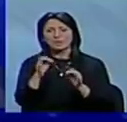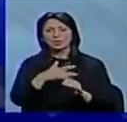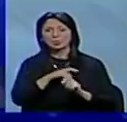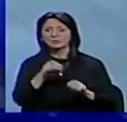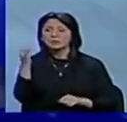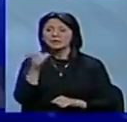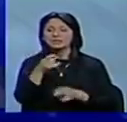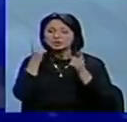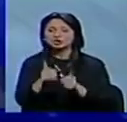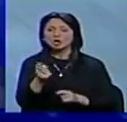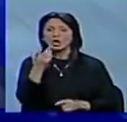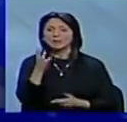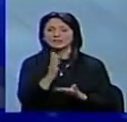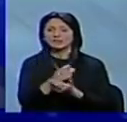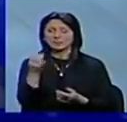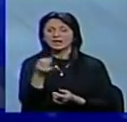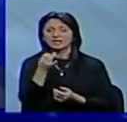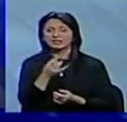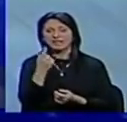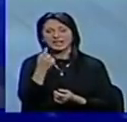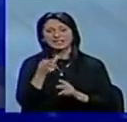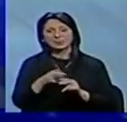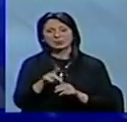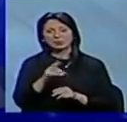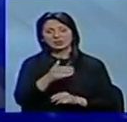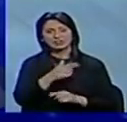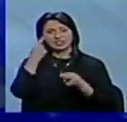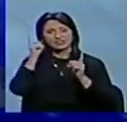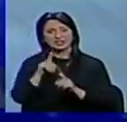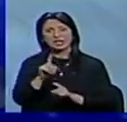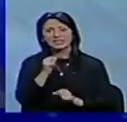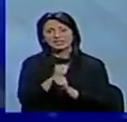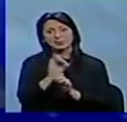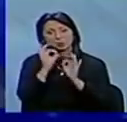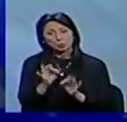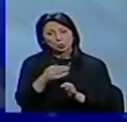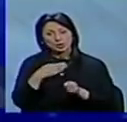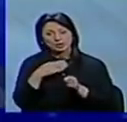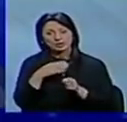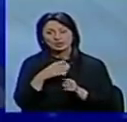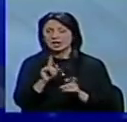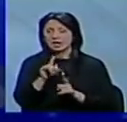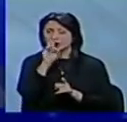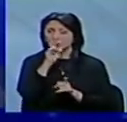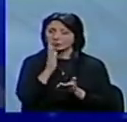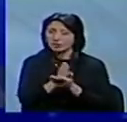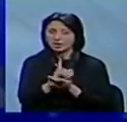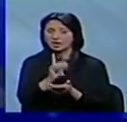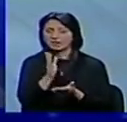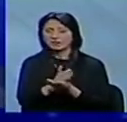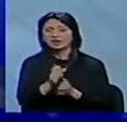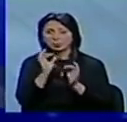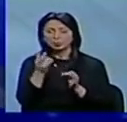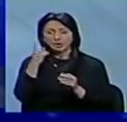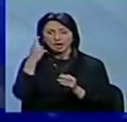გულწრფელად გვაინტერესებს რამდენი ვართ. გვაინტერესებს ეს ერთი, იმიტომ რომ გვინდა ვიცოდეთ, ასაც ვაკეთებ, სწორად ვაკეთებ თუ არა, ხო არა გვაქვს რაღაცები შესაძლებელი და იქნებ სხვანაირად